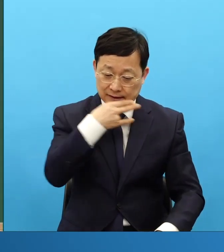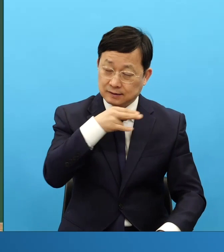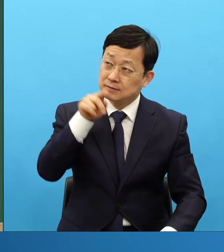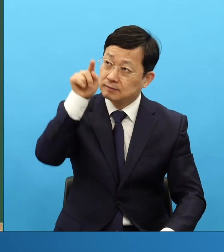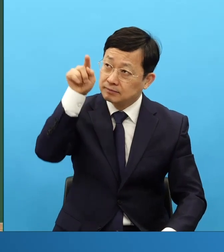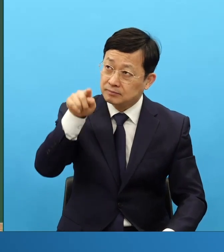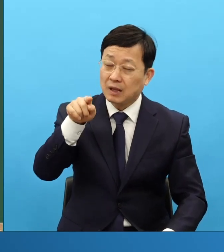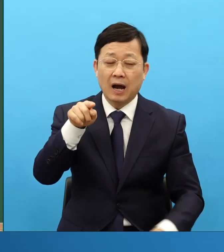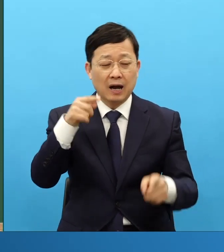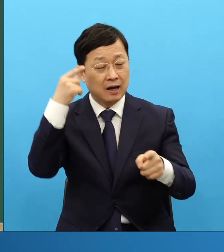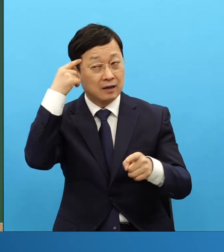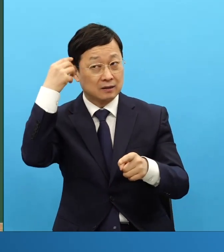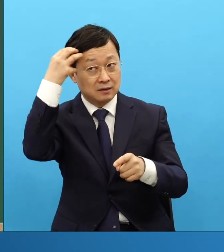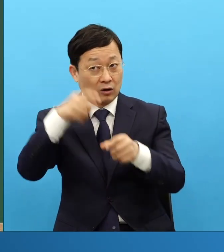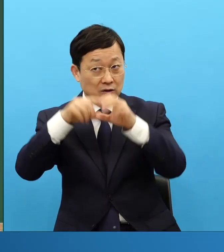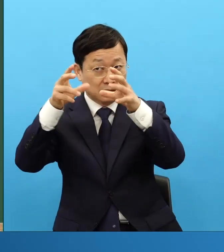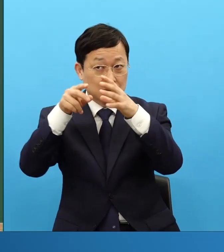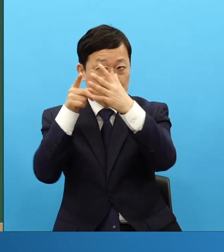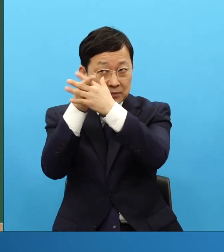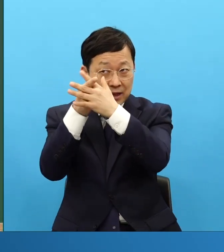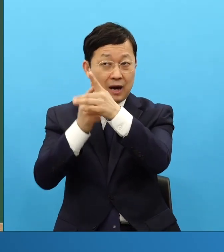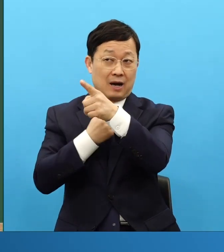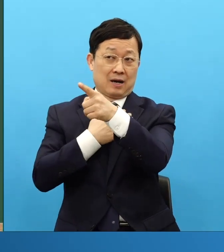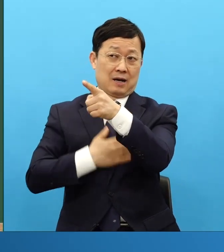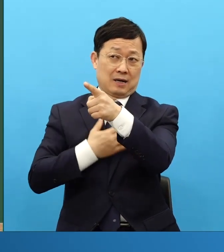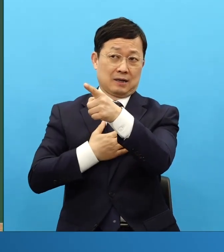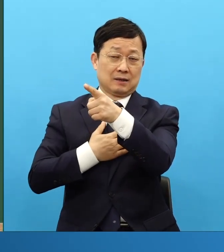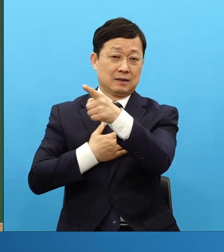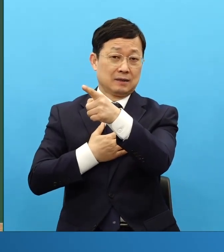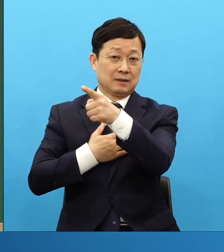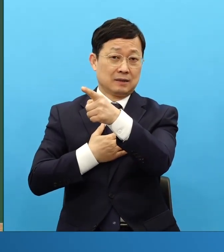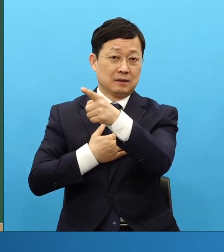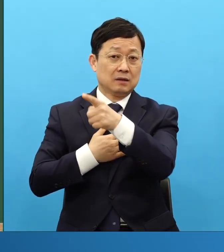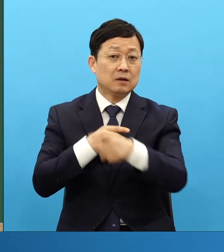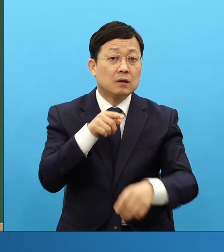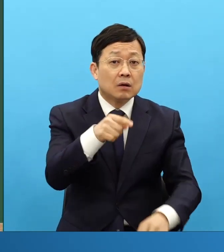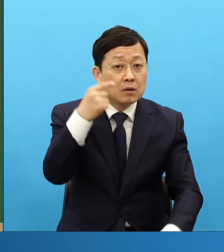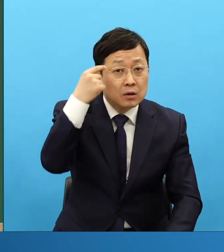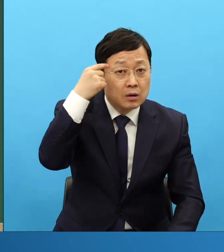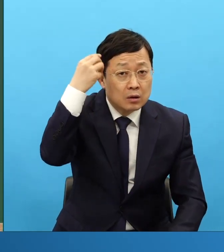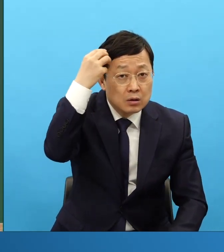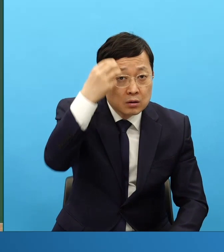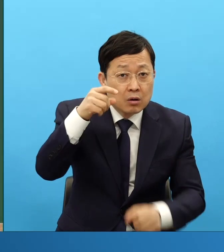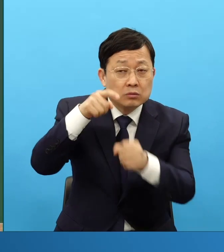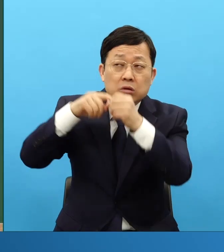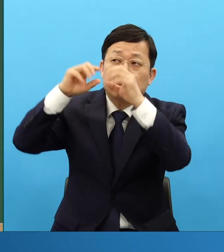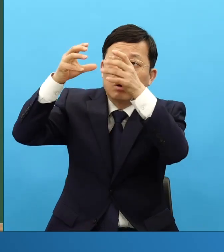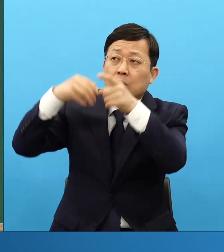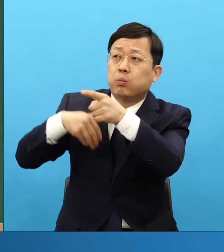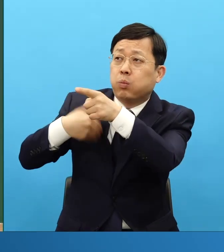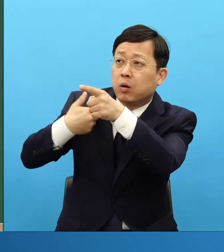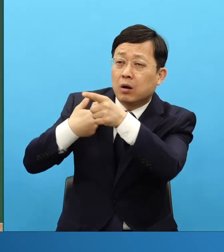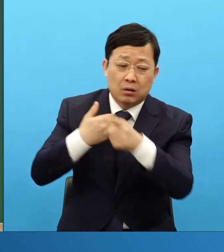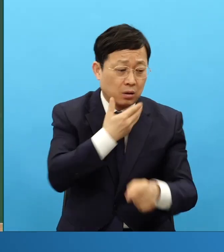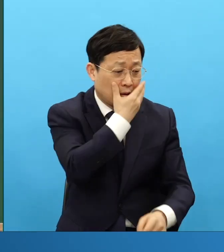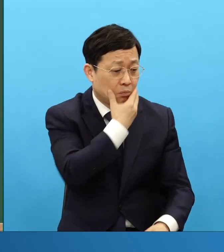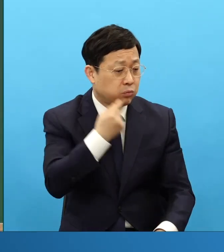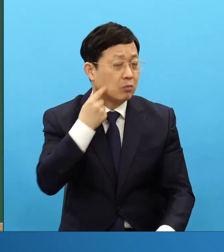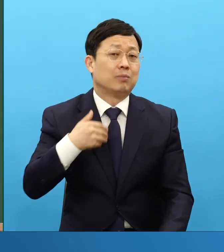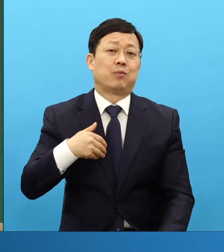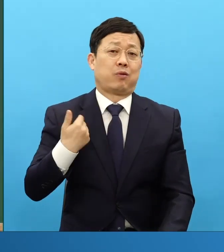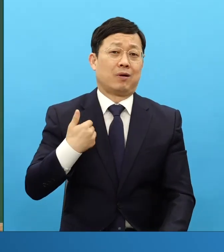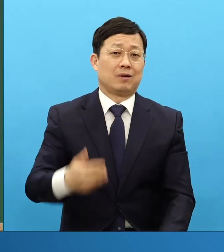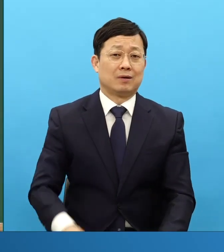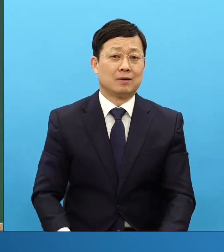모르니까 복음은 당연히 모르는 거죠. And not know the spiritual things, naturally, you don't know the 알아도 gospel 필요가 either. 없는 거예요. And so you don't need the 이스라엘 gospel at all.